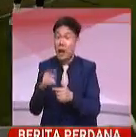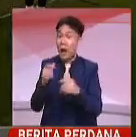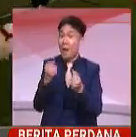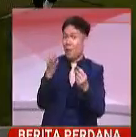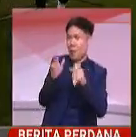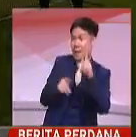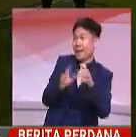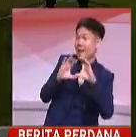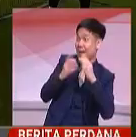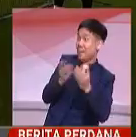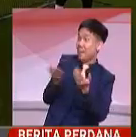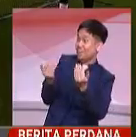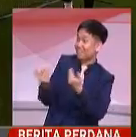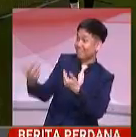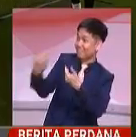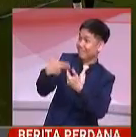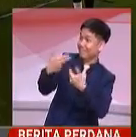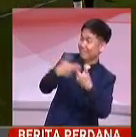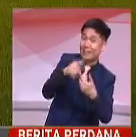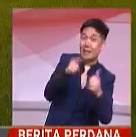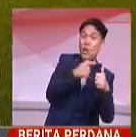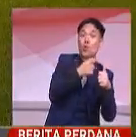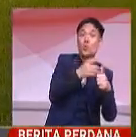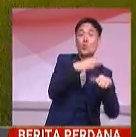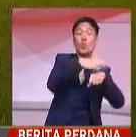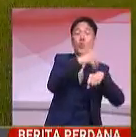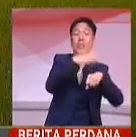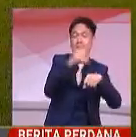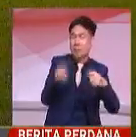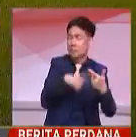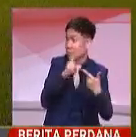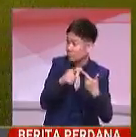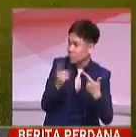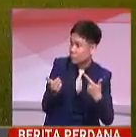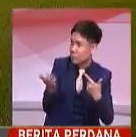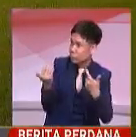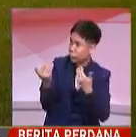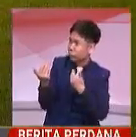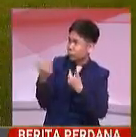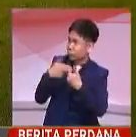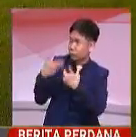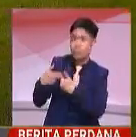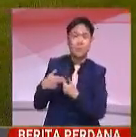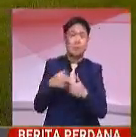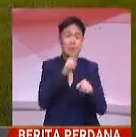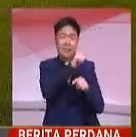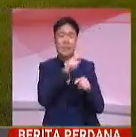beberapa kelab dari luar negara termasuk Sweden untuk beraksi dalam Liga Eropah.